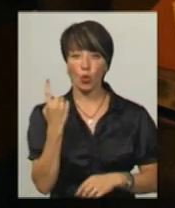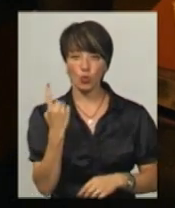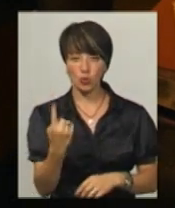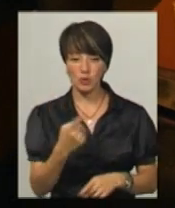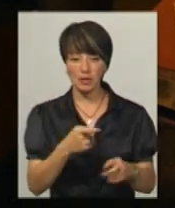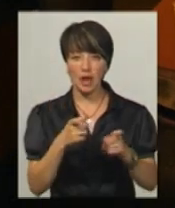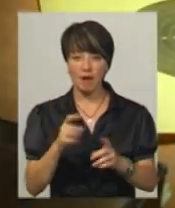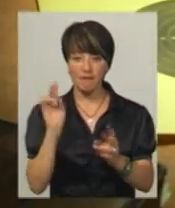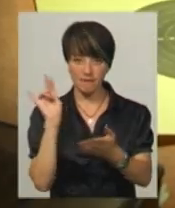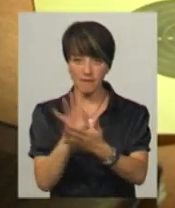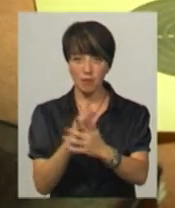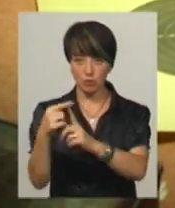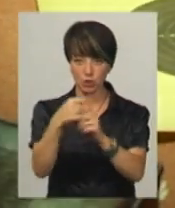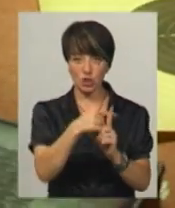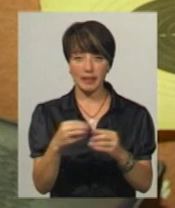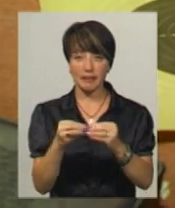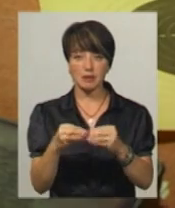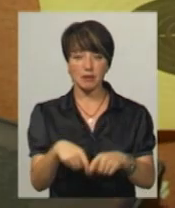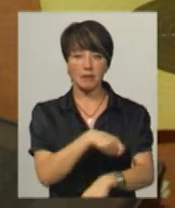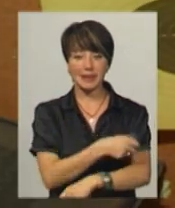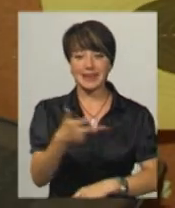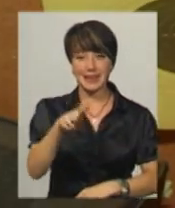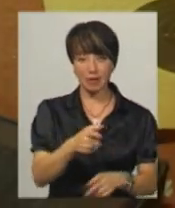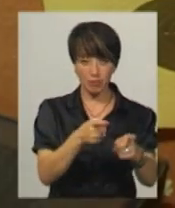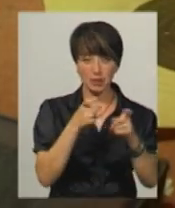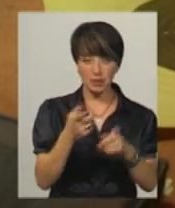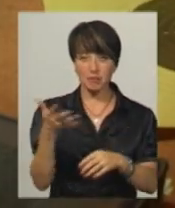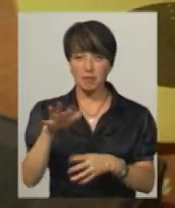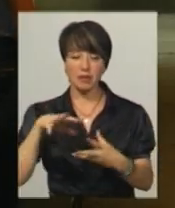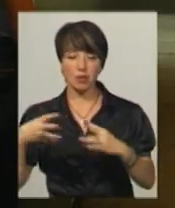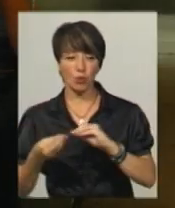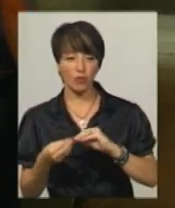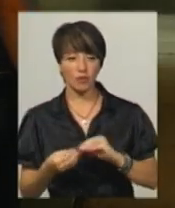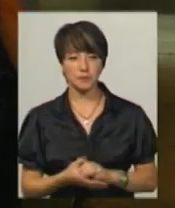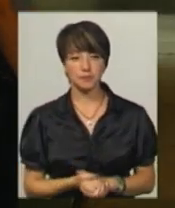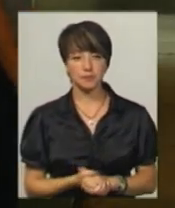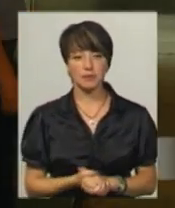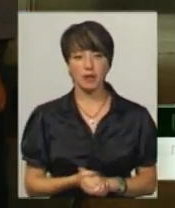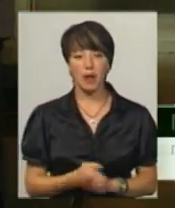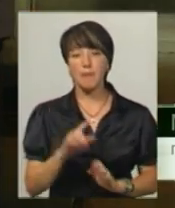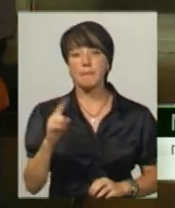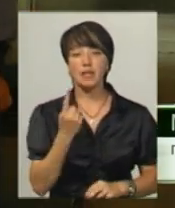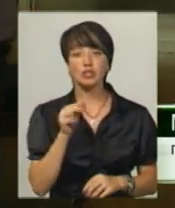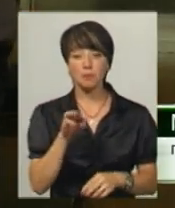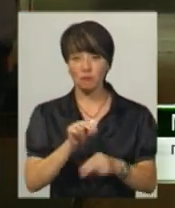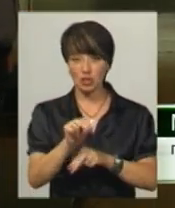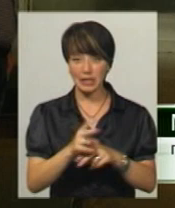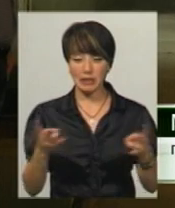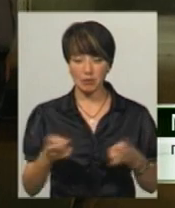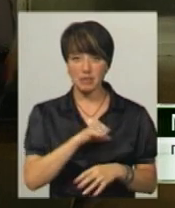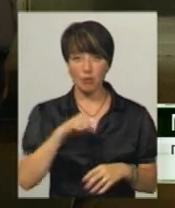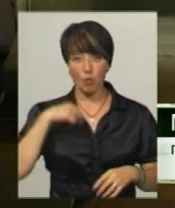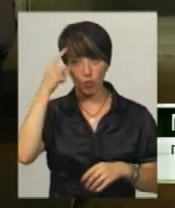Стріляли в нерухому мішень з відстані 10 метрів. Три постріли пристрілочні, 5 залікових. Перш ніж когось вчити, треба самому вміти. І